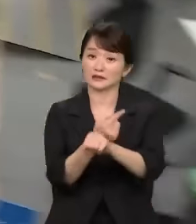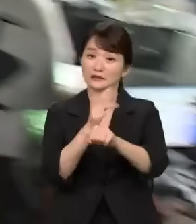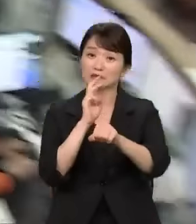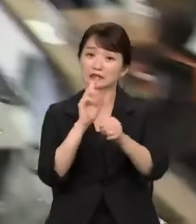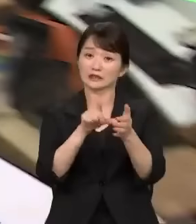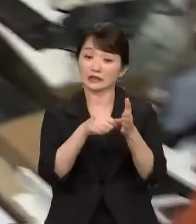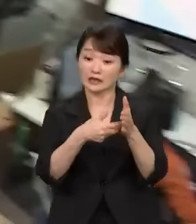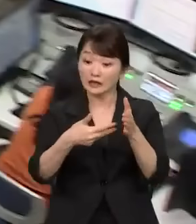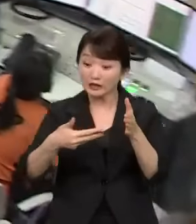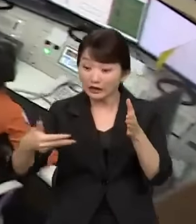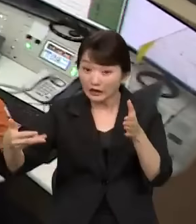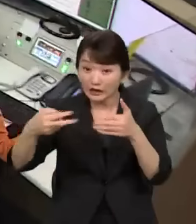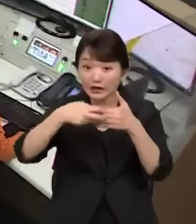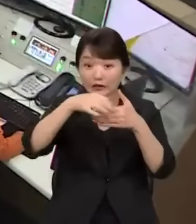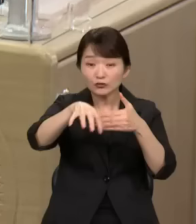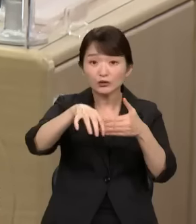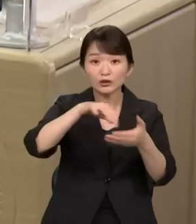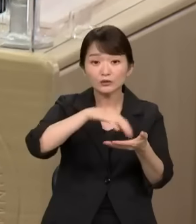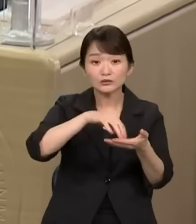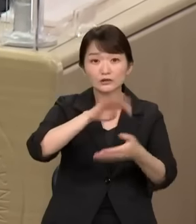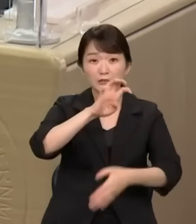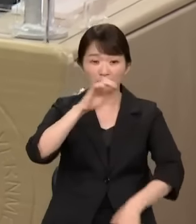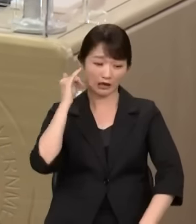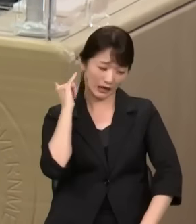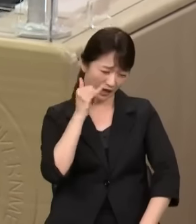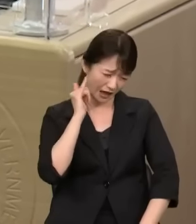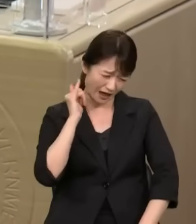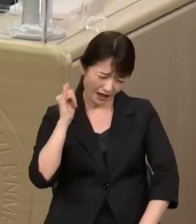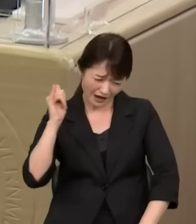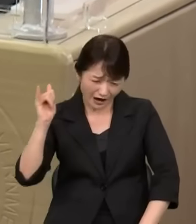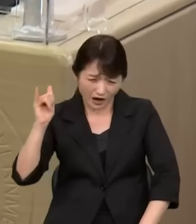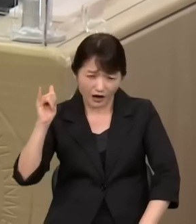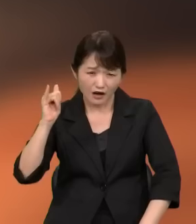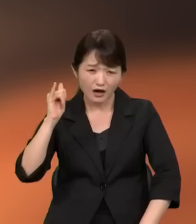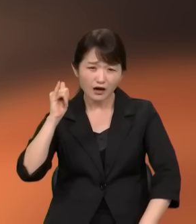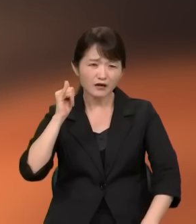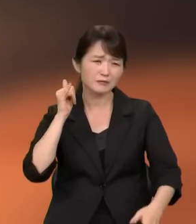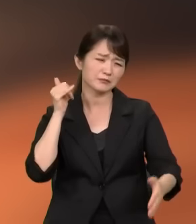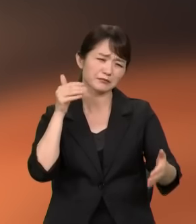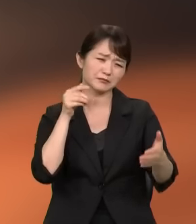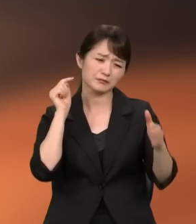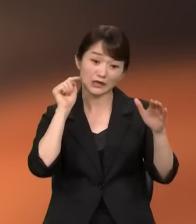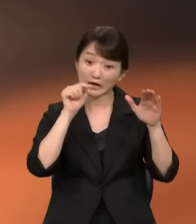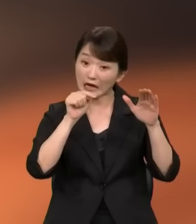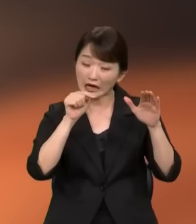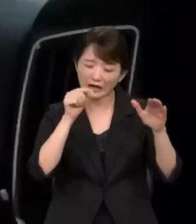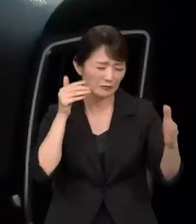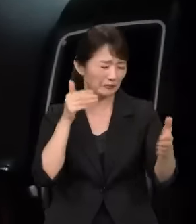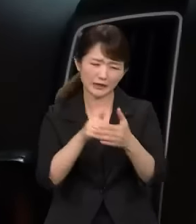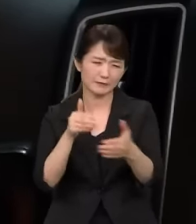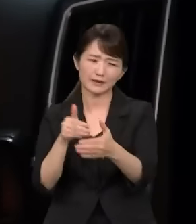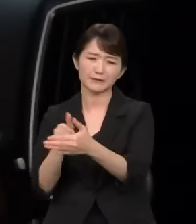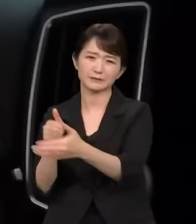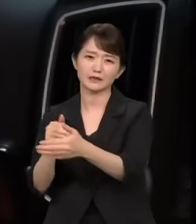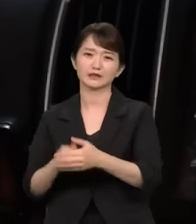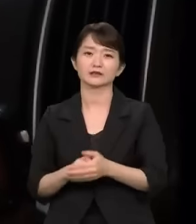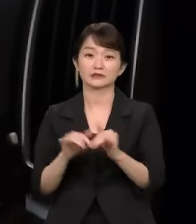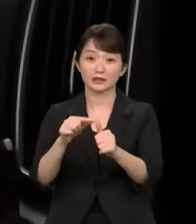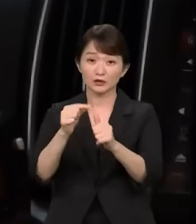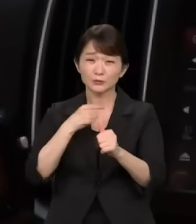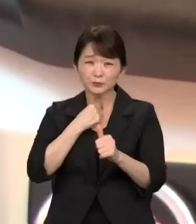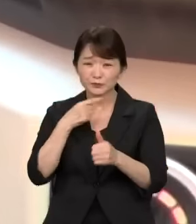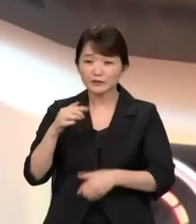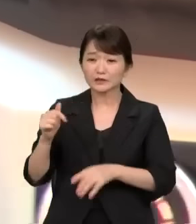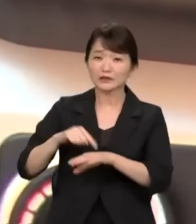30분이 흘렀고 병원 40곳에 전화했습니다. 아무도 받아주지 않았습니다. 사람 살리고 싶었던 대원